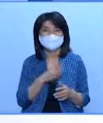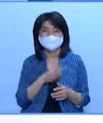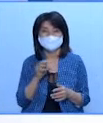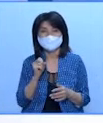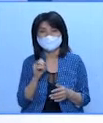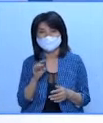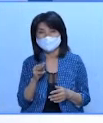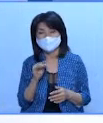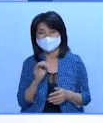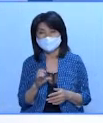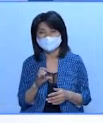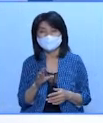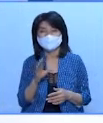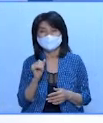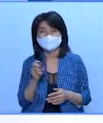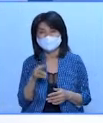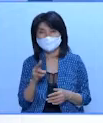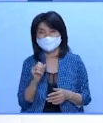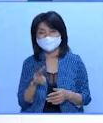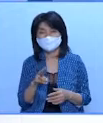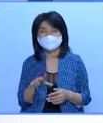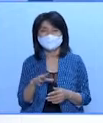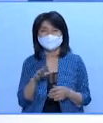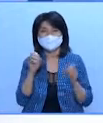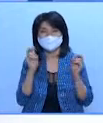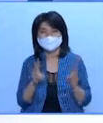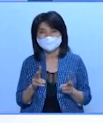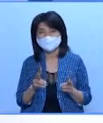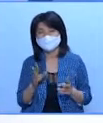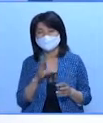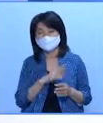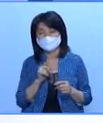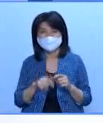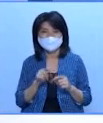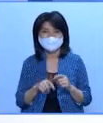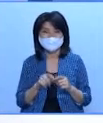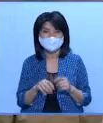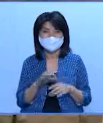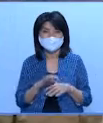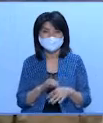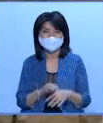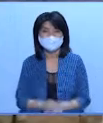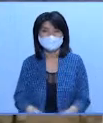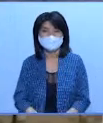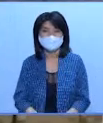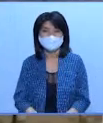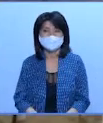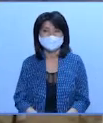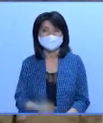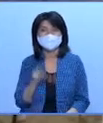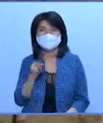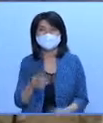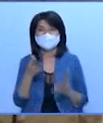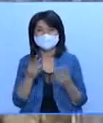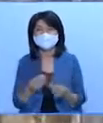Ертіс адалдық алаңы жобалық кеңсесінің мамандары жедел жәрдем станциясында тексеру жүргізді. Сол күні жедел